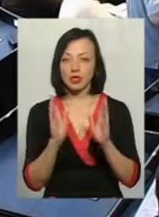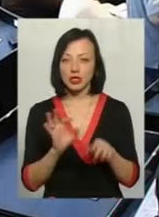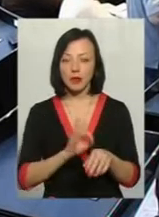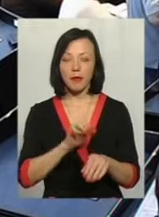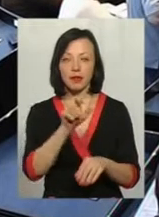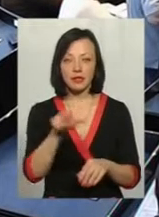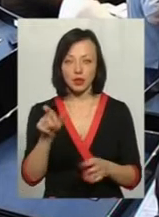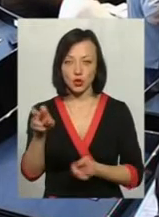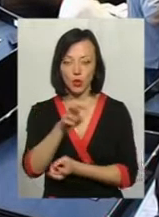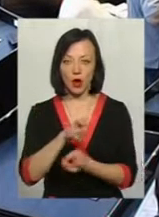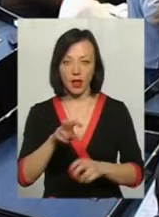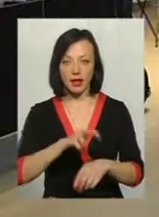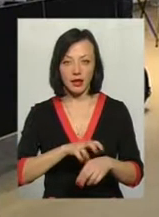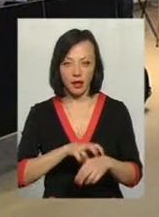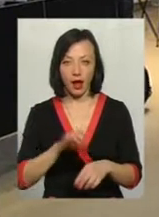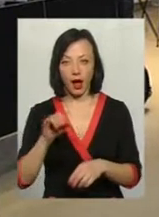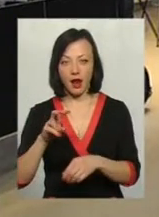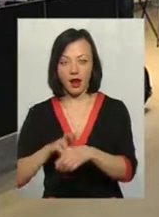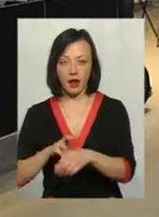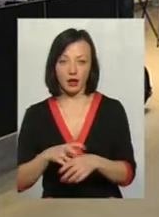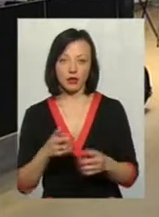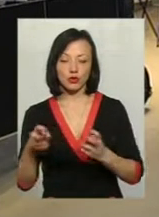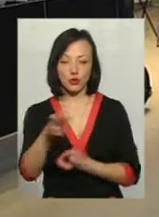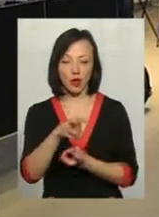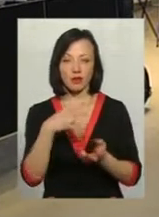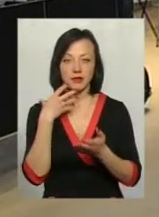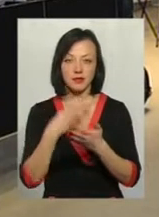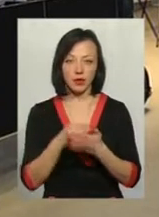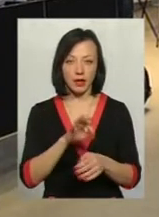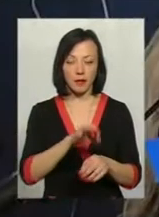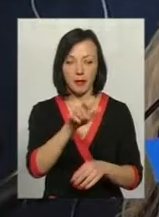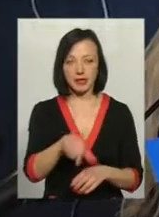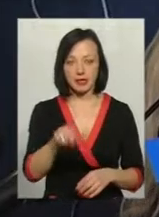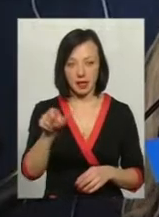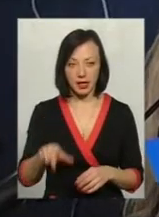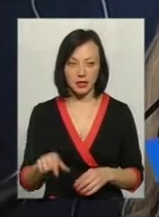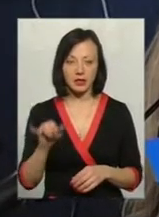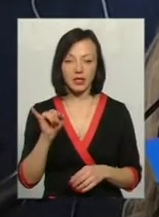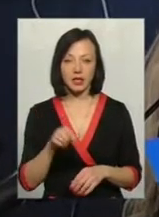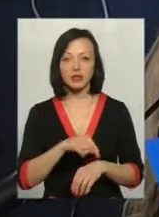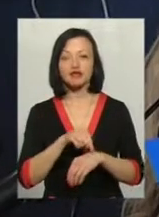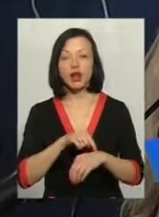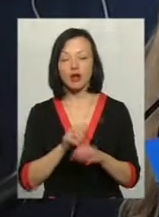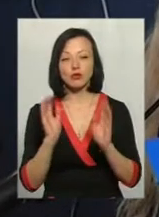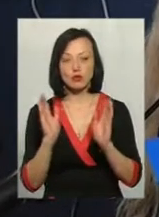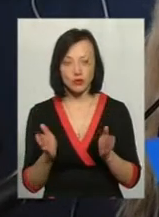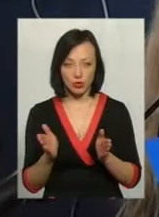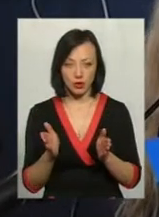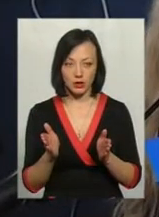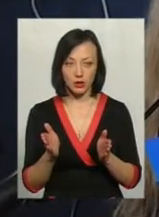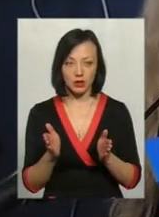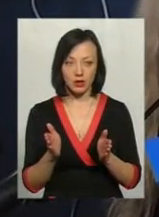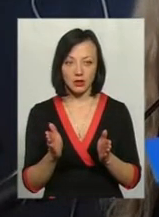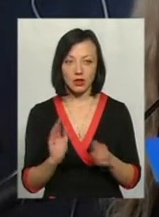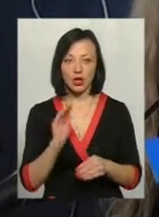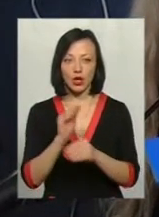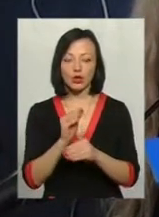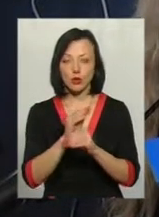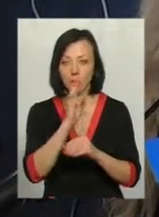пацієнти шукали лікаря, а лікар шукав своїх клієнтів, пацієнтів. І з часом буде також і